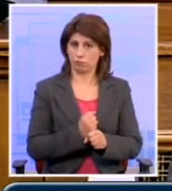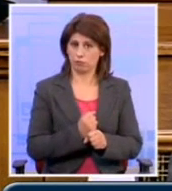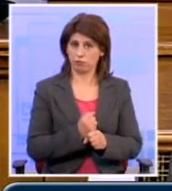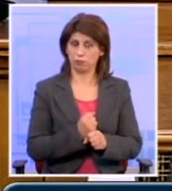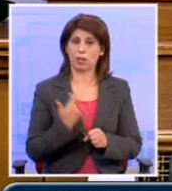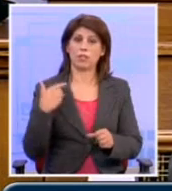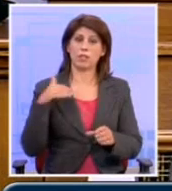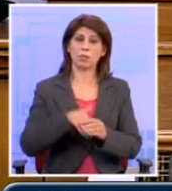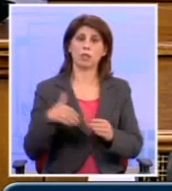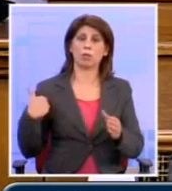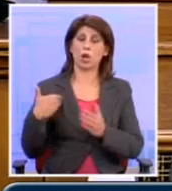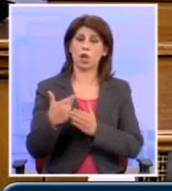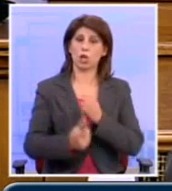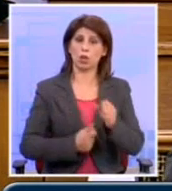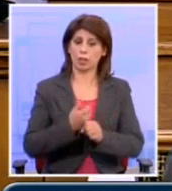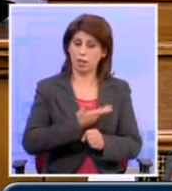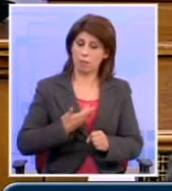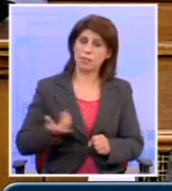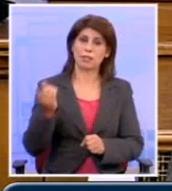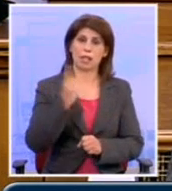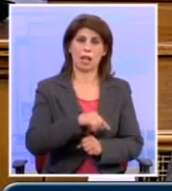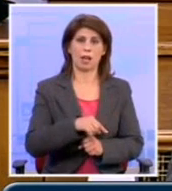δεν συμμετέχουμε εδώ και χρόνια και εμείς και άλλες